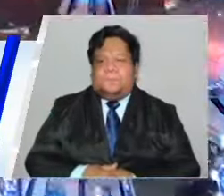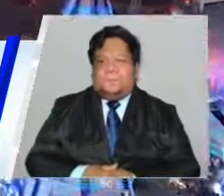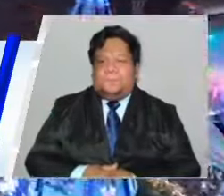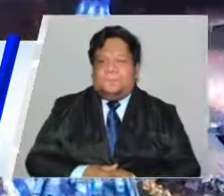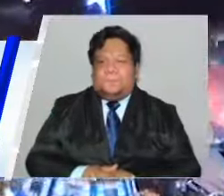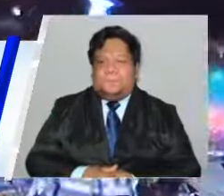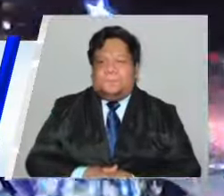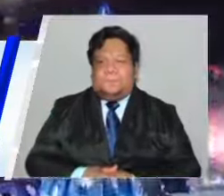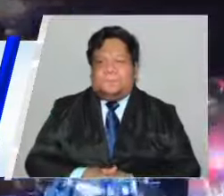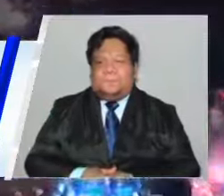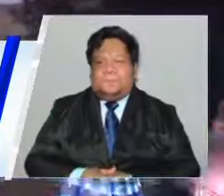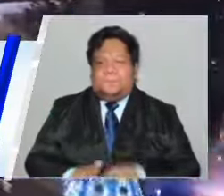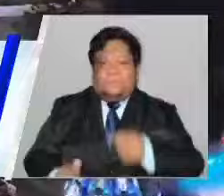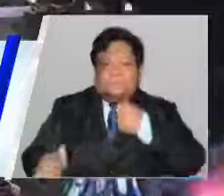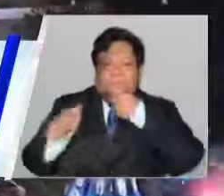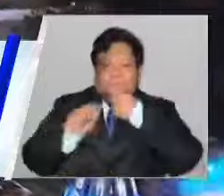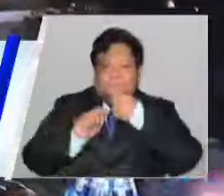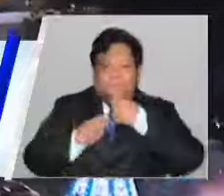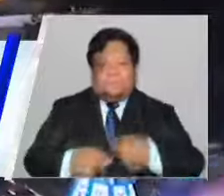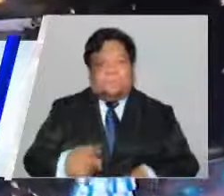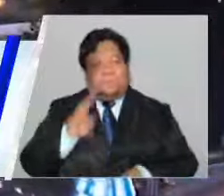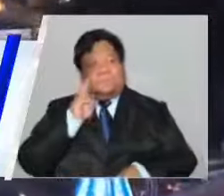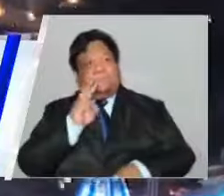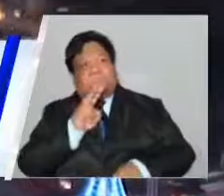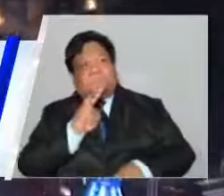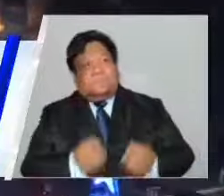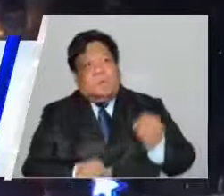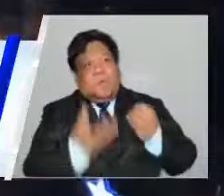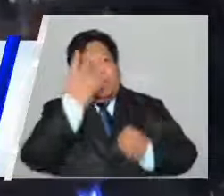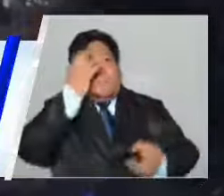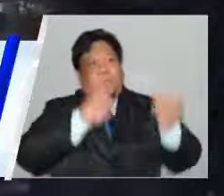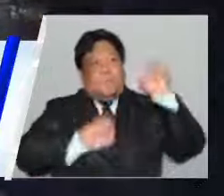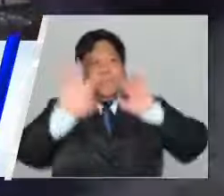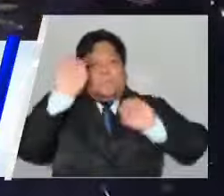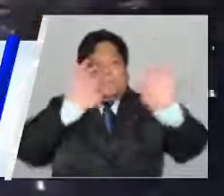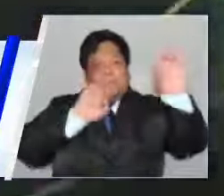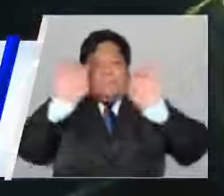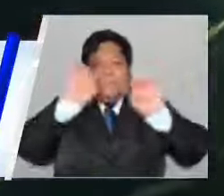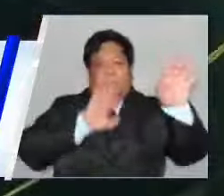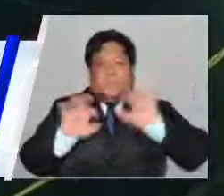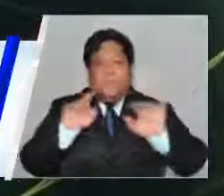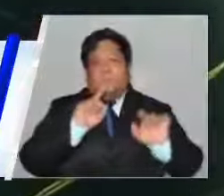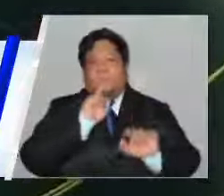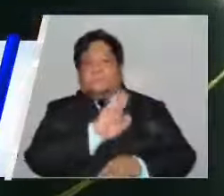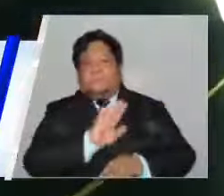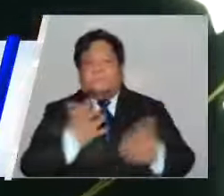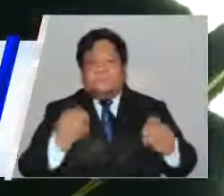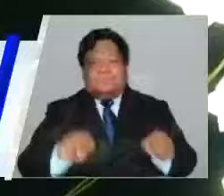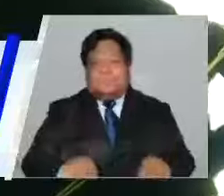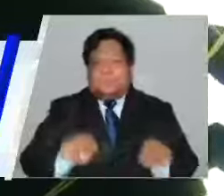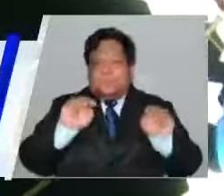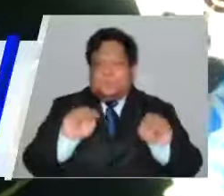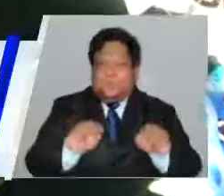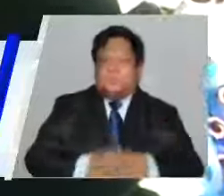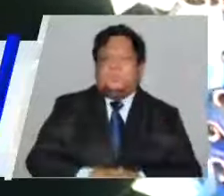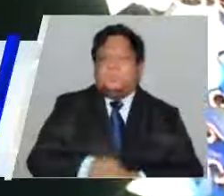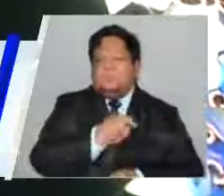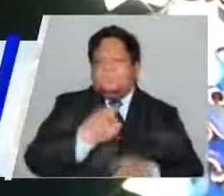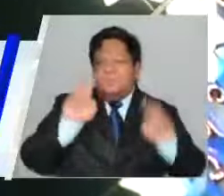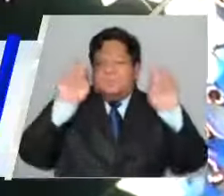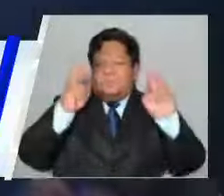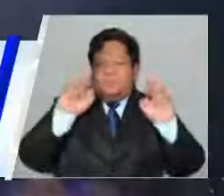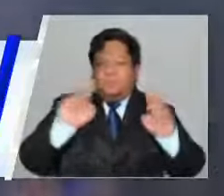Mula sa Himpapawid, kita ang magarbong fireworks display ng Christmas tree at lantern lighting ceremony sa Malabon. Bayanihan ang tema nila ngayong taon kung saan tampok